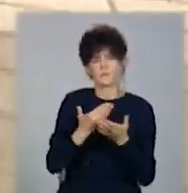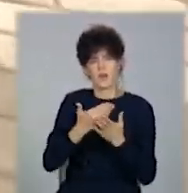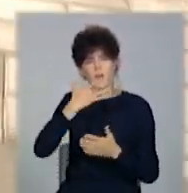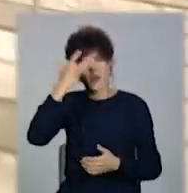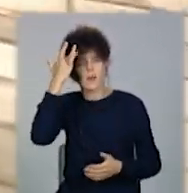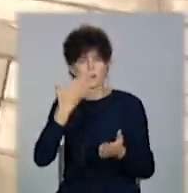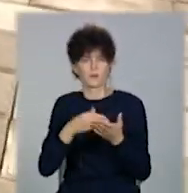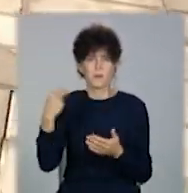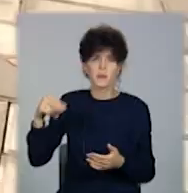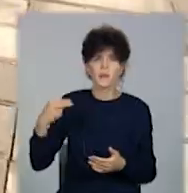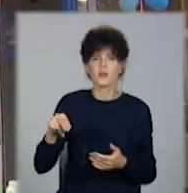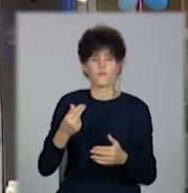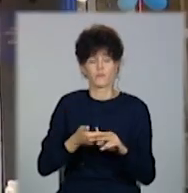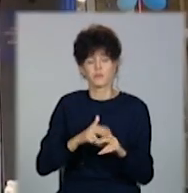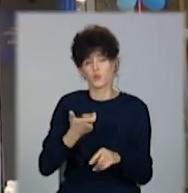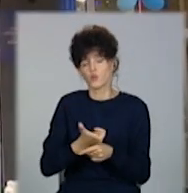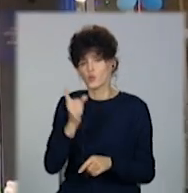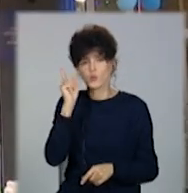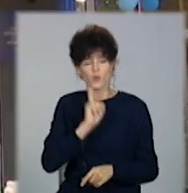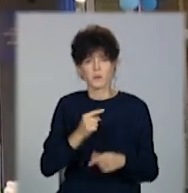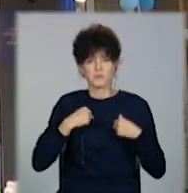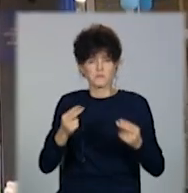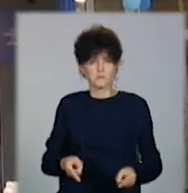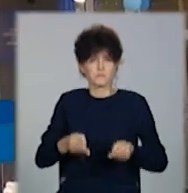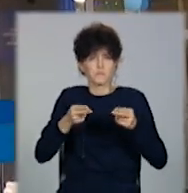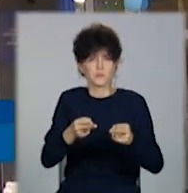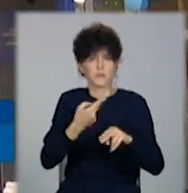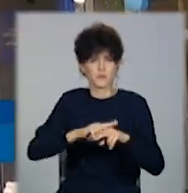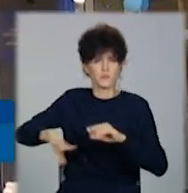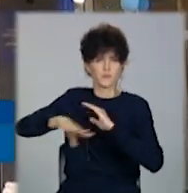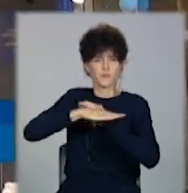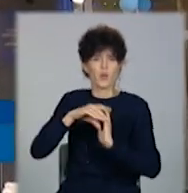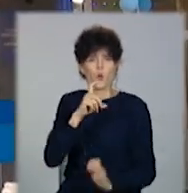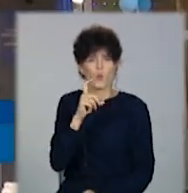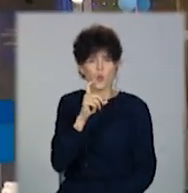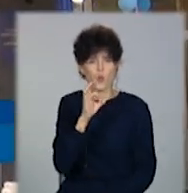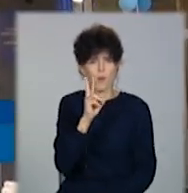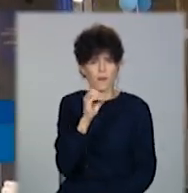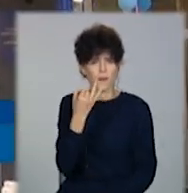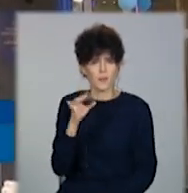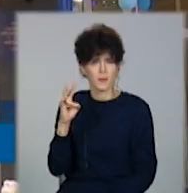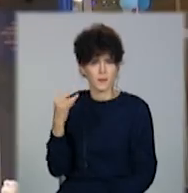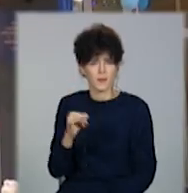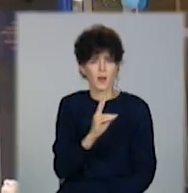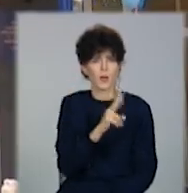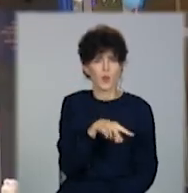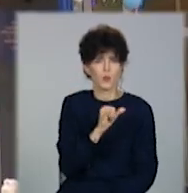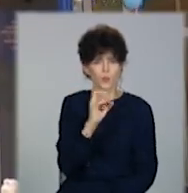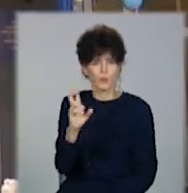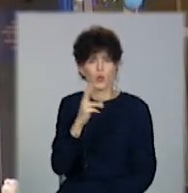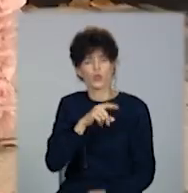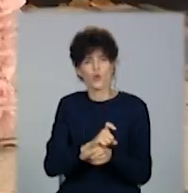перервах. Приїхали по порученню Бориса Вікторовича Колеснікова, президента хокейного клубу «Донбас», село Срібне, поздравити школу